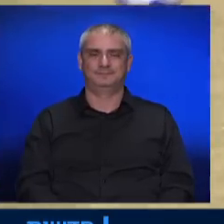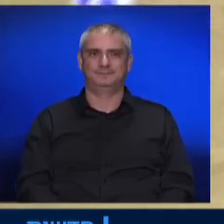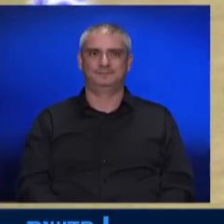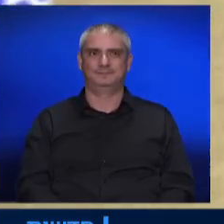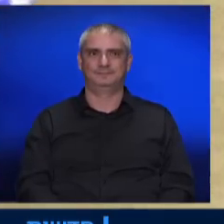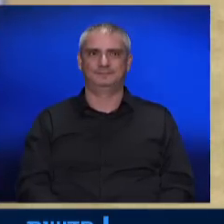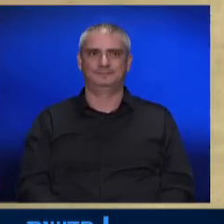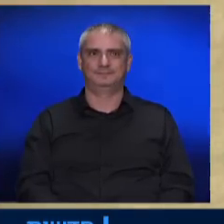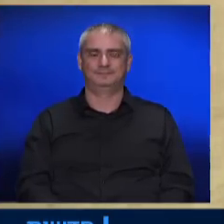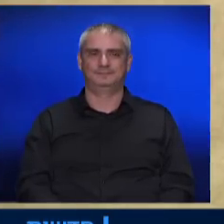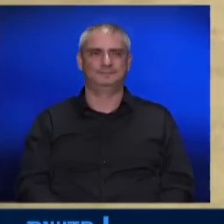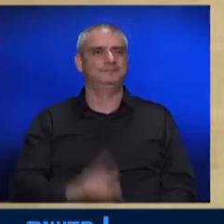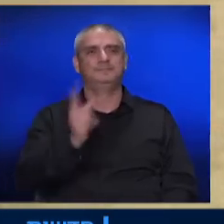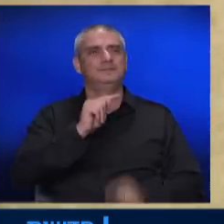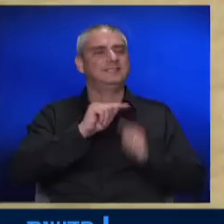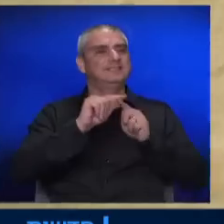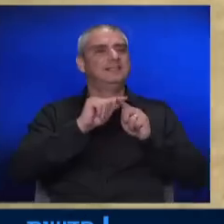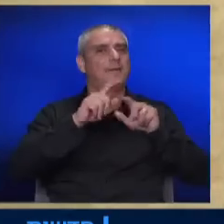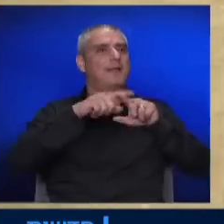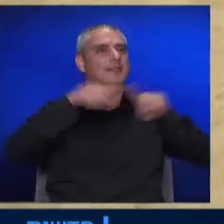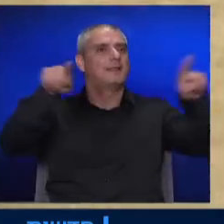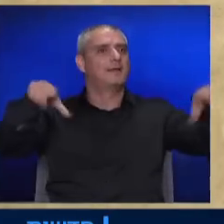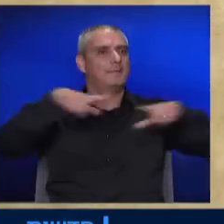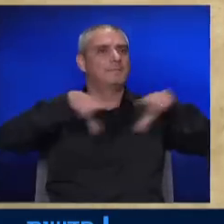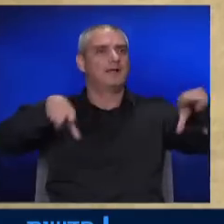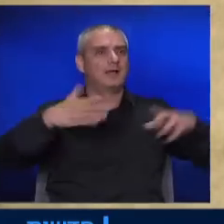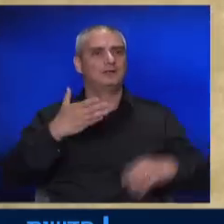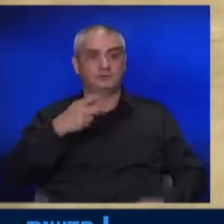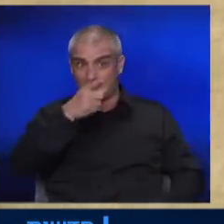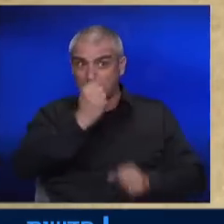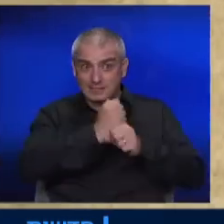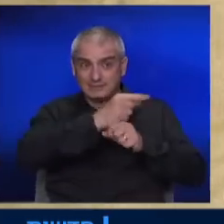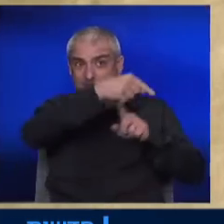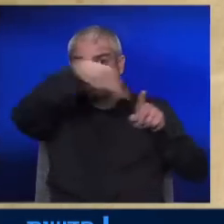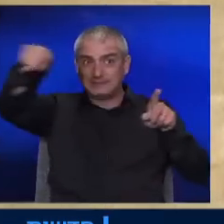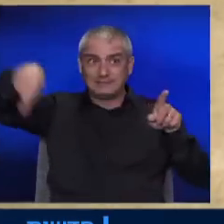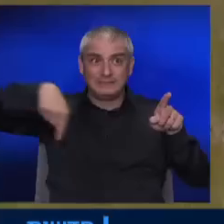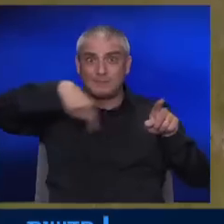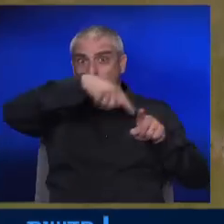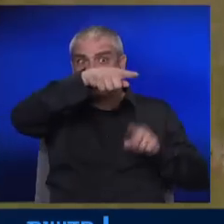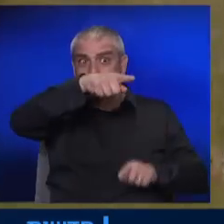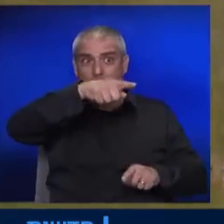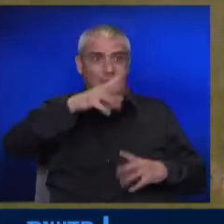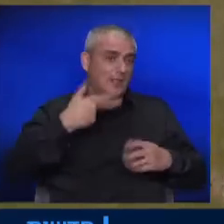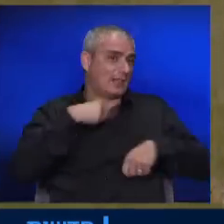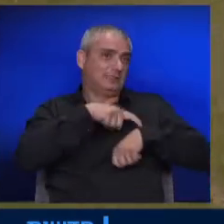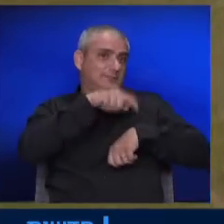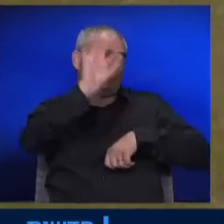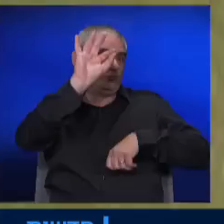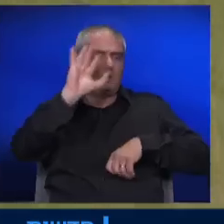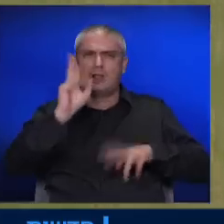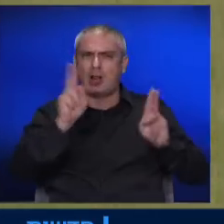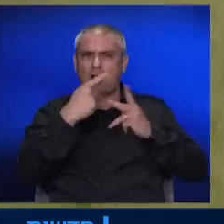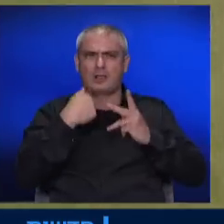תגיד, מי סימן פה את המגרש? אתה סימנת את המגרש? אין לי שמה בשבילך עכשיו. לא יכול להיות שאני מפקיע גול